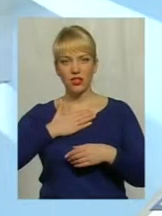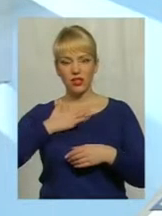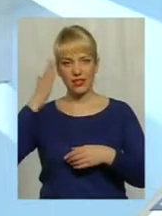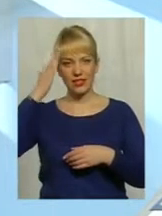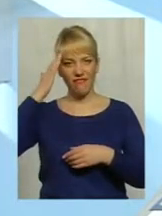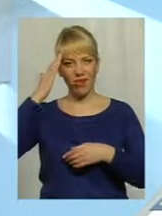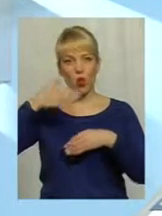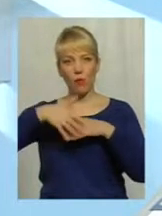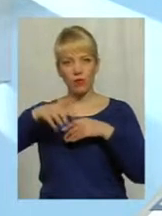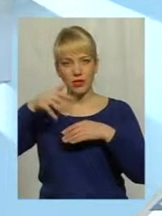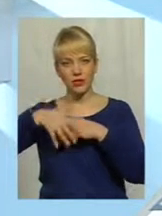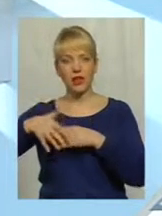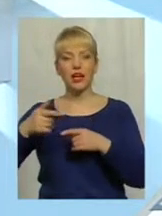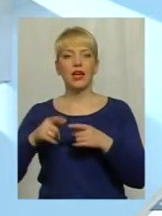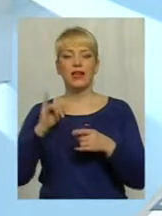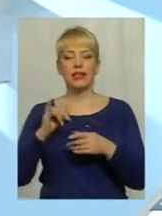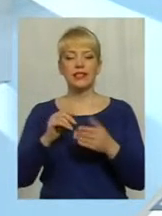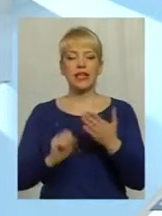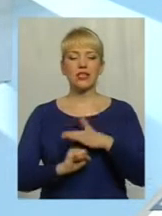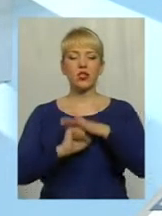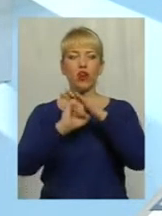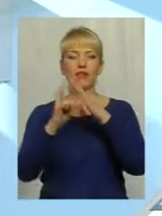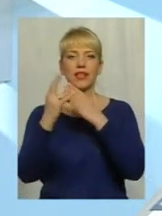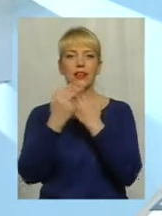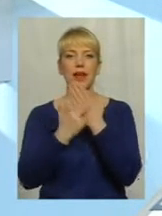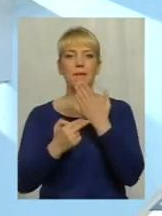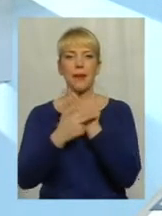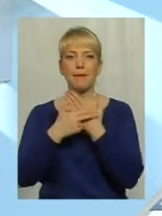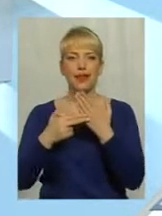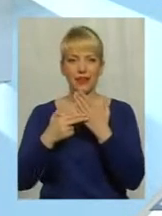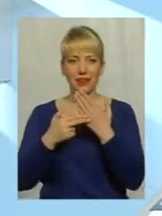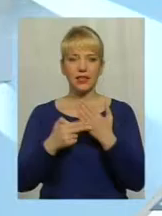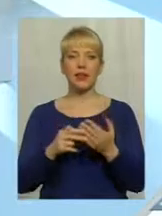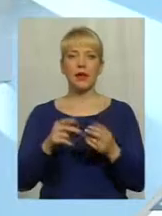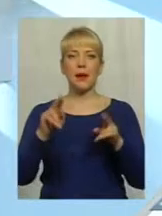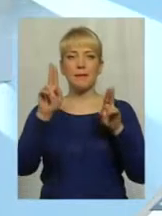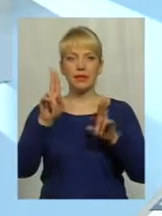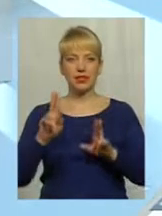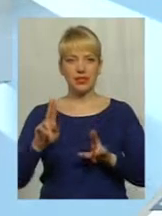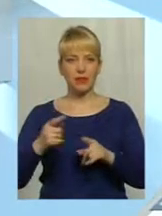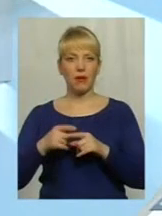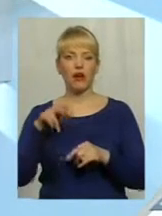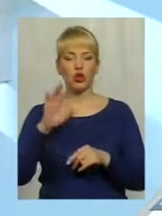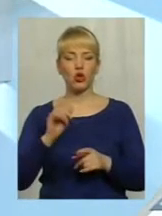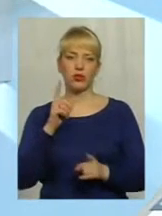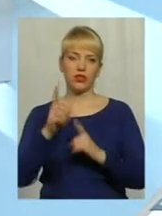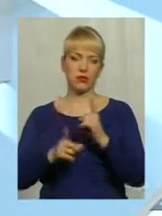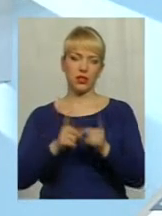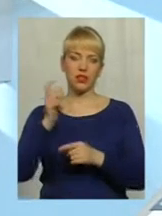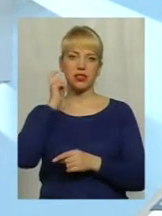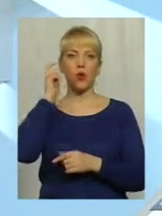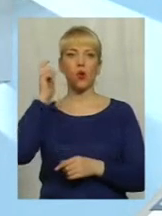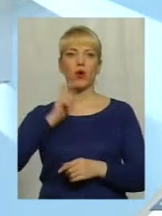заснована на біблійних принципах, на християнських принципах, то зміниться тоді Україна.